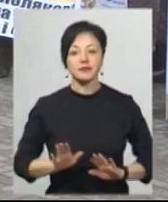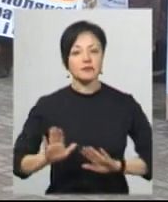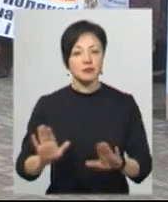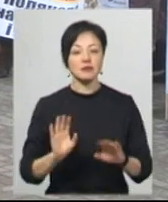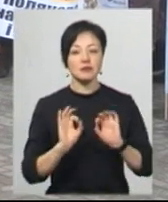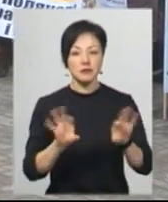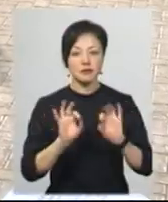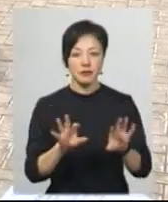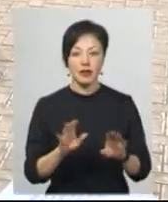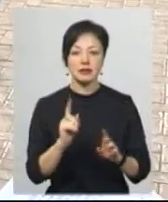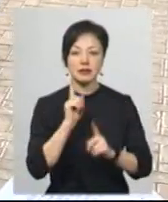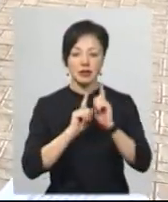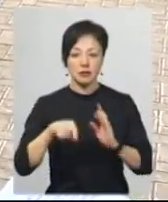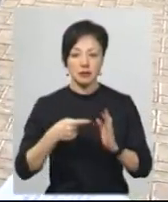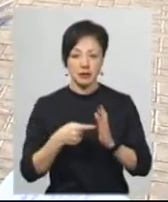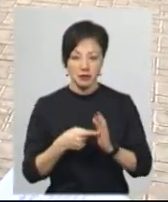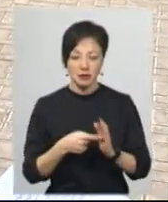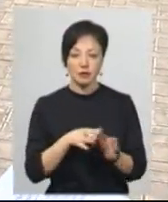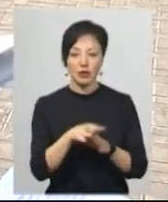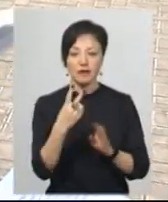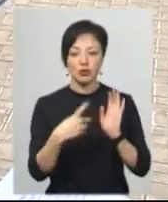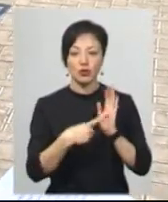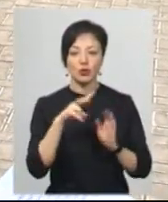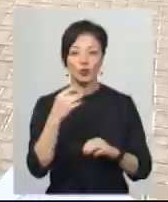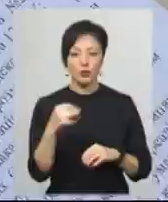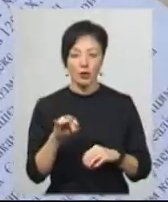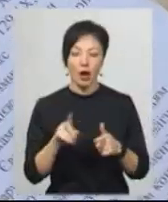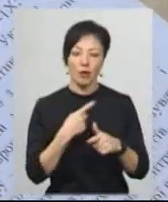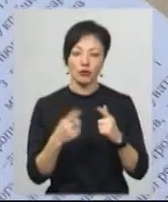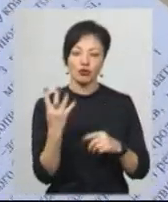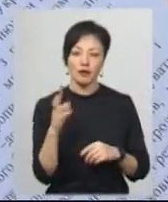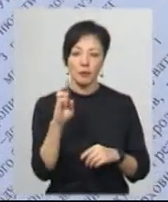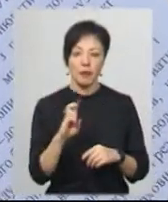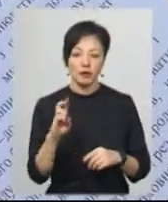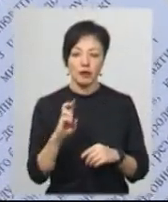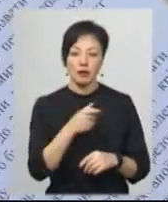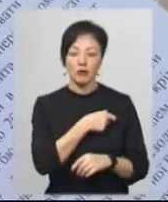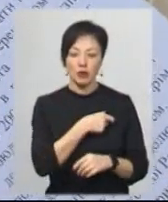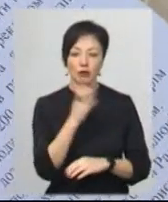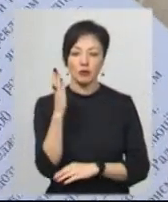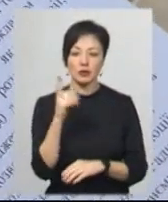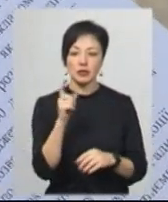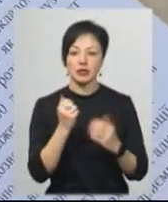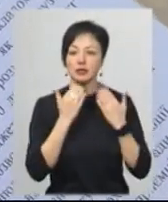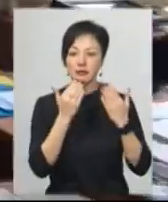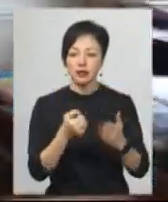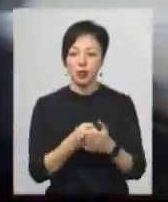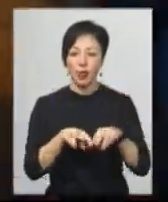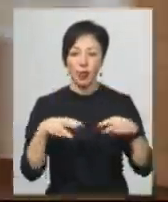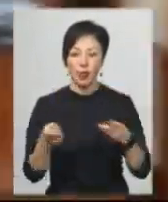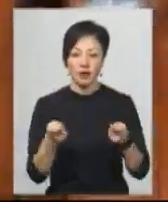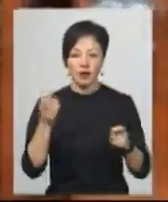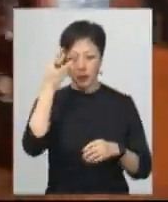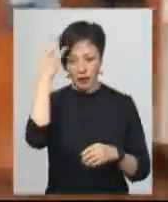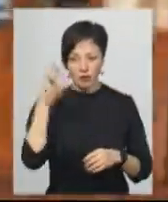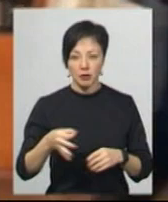додає, на черговій сесії міської ради, яка відбудеться 26 лютого або 4 березня, депутати проголосують за звернення до уряду. Від